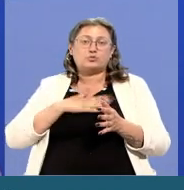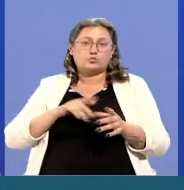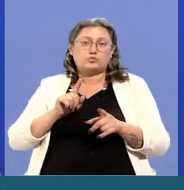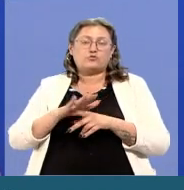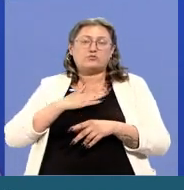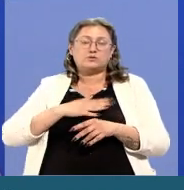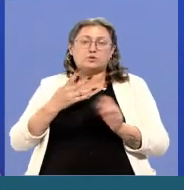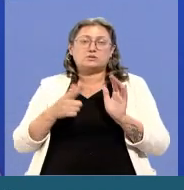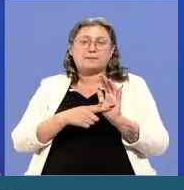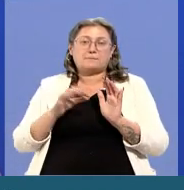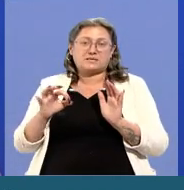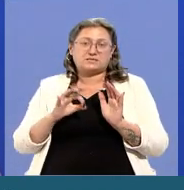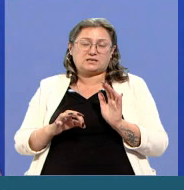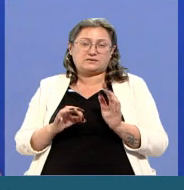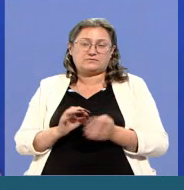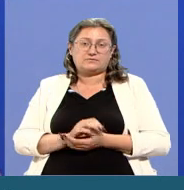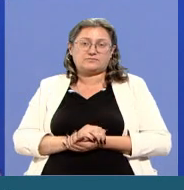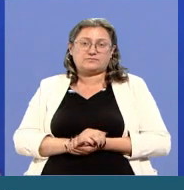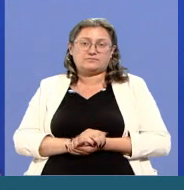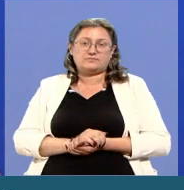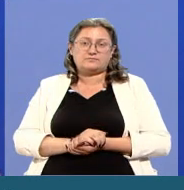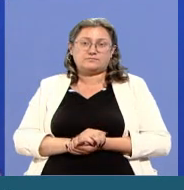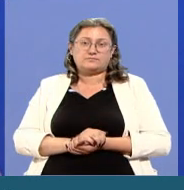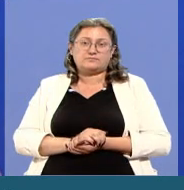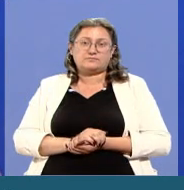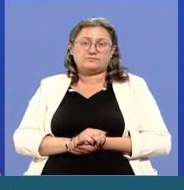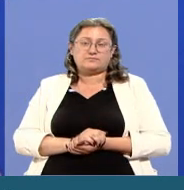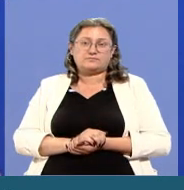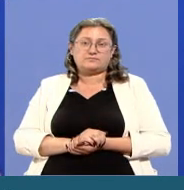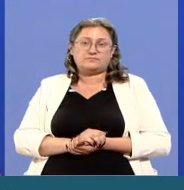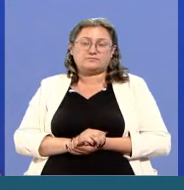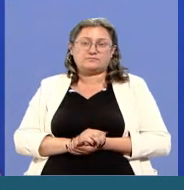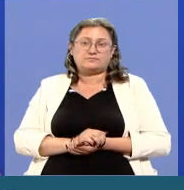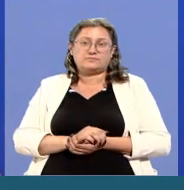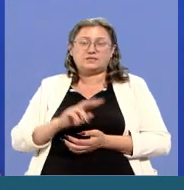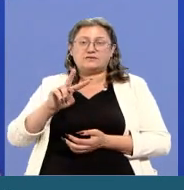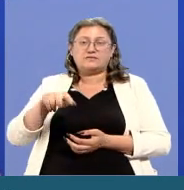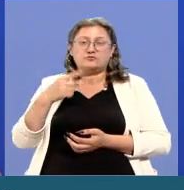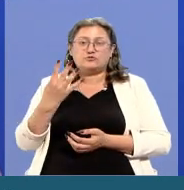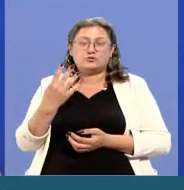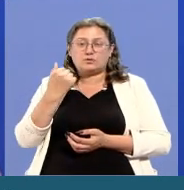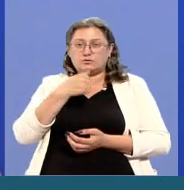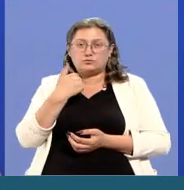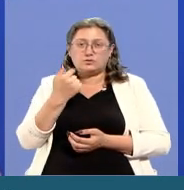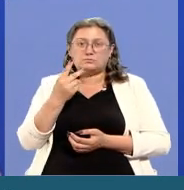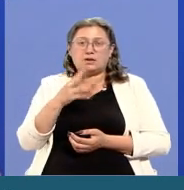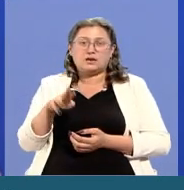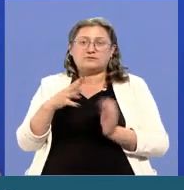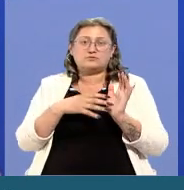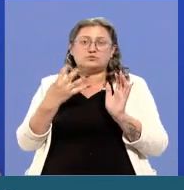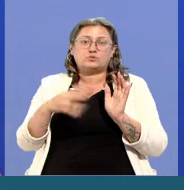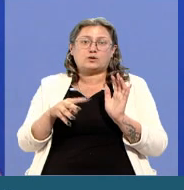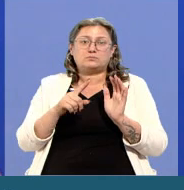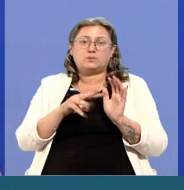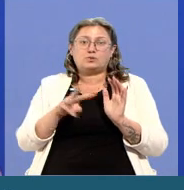құжаттар Бестөбе 2 жауапкершілік серіктестігінің көмегімен солардың қаражатымен жасалынды. Енді